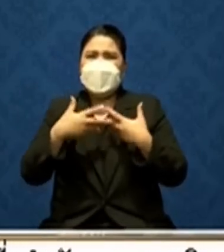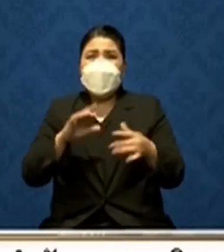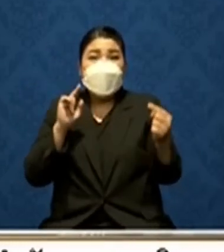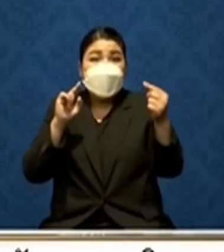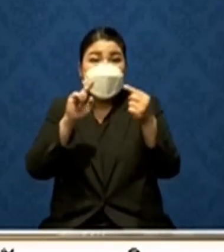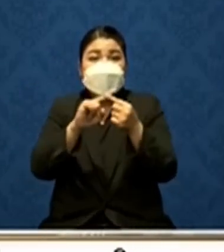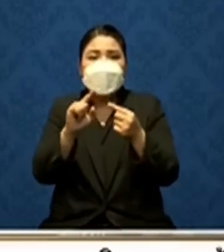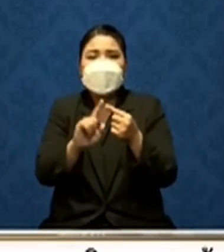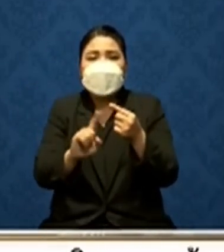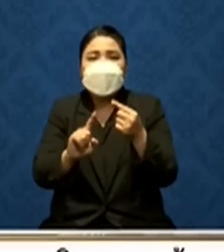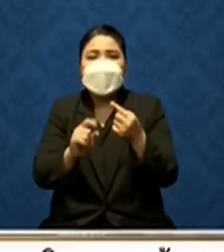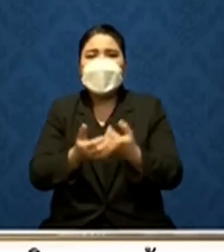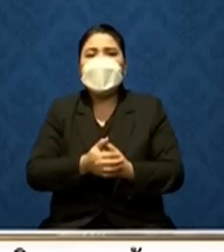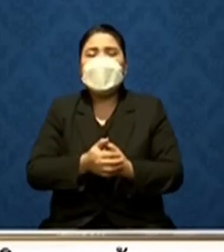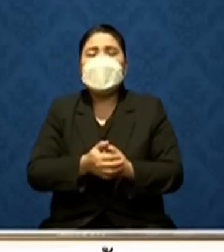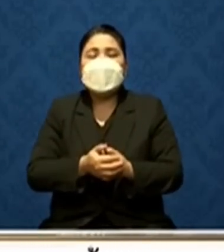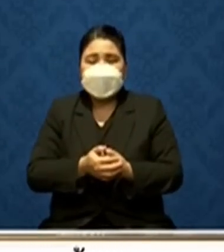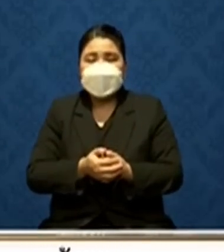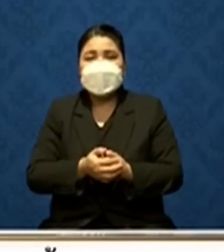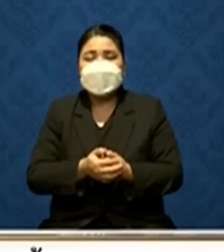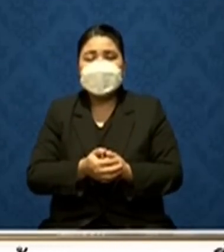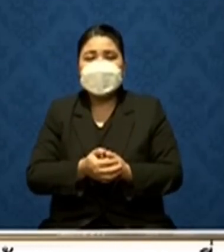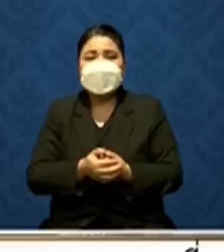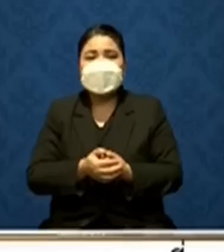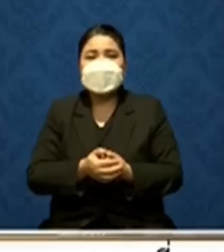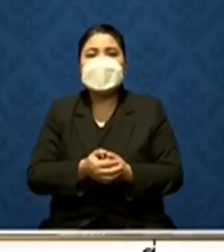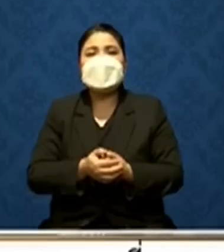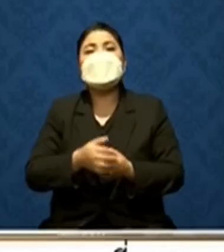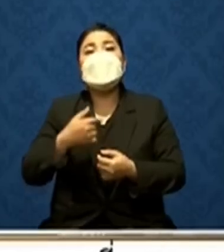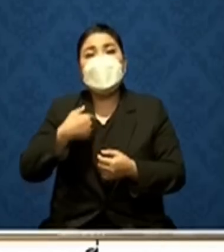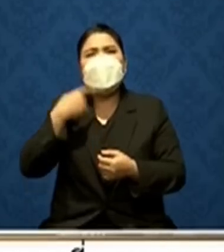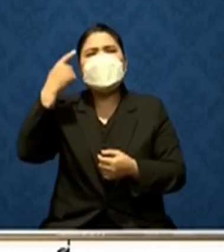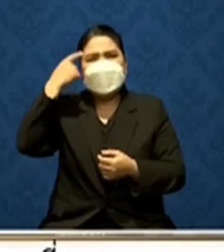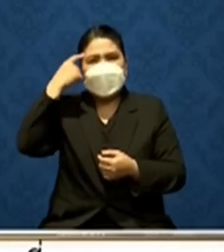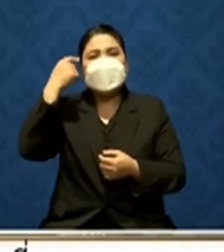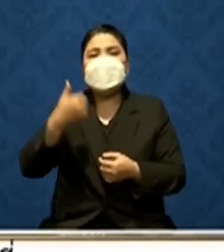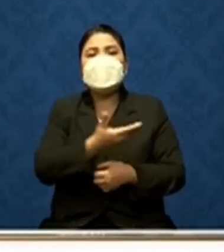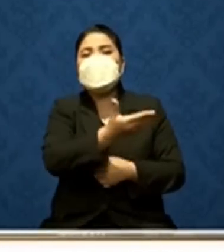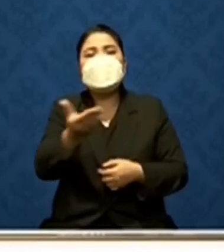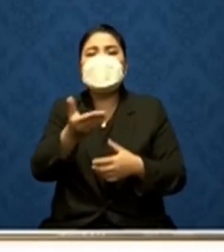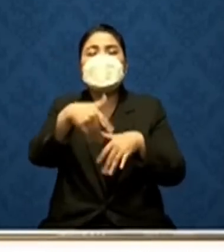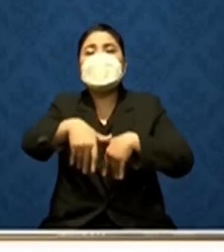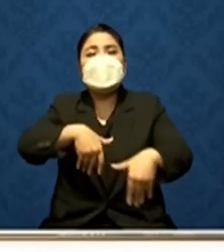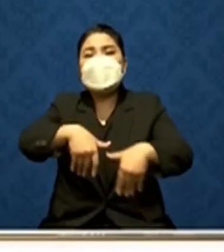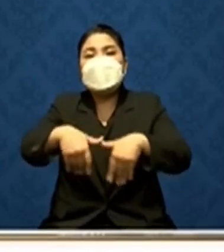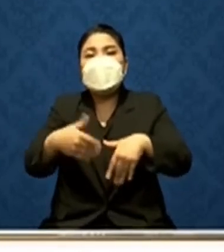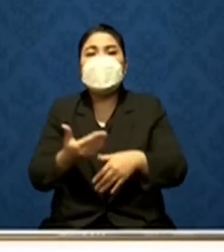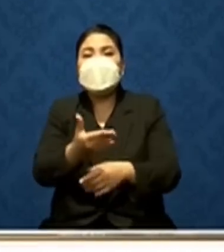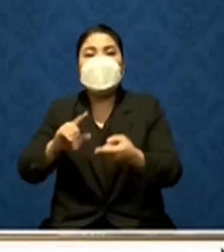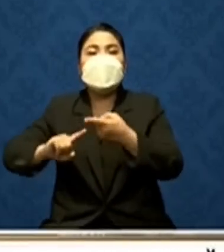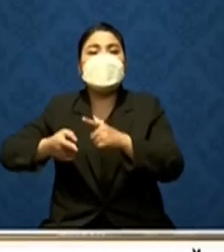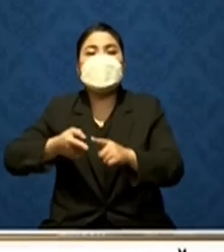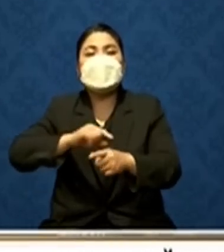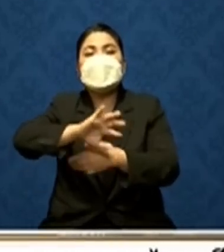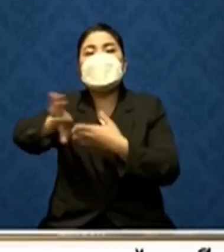อยู่ในอำนาจของท่านปะทะของโปรเจคประยุทธ์จันทร์โอชาผมมั่นใจว่าท่านประธานและพี่น้องประชาชนเพื่อนสมาชิกสภาผู้